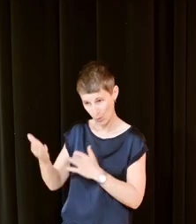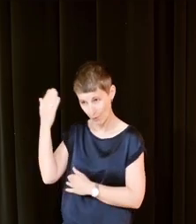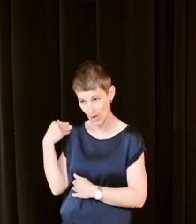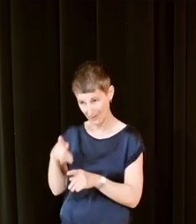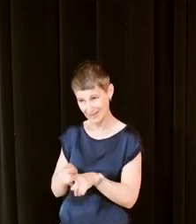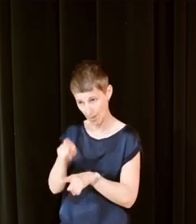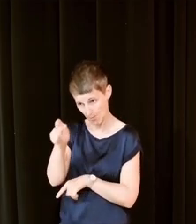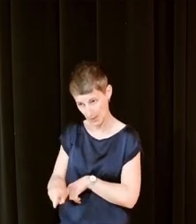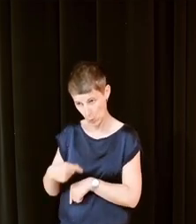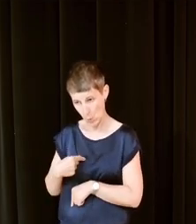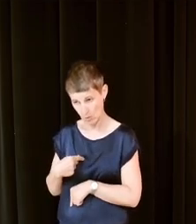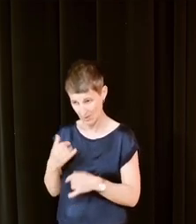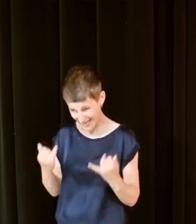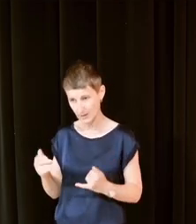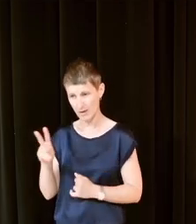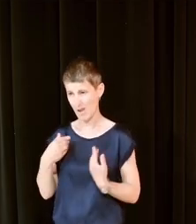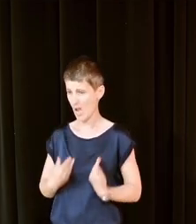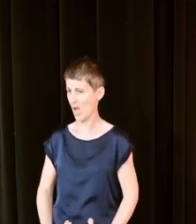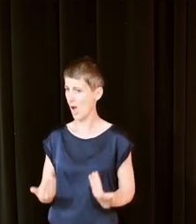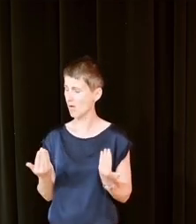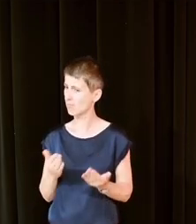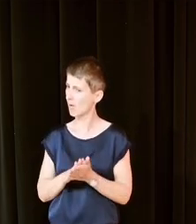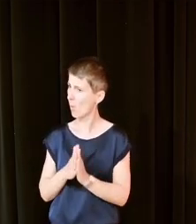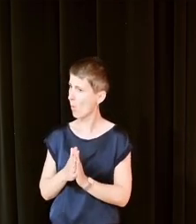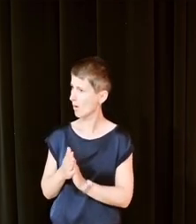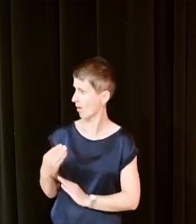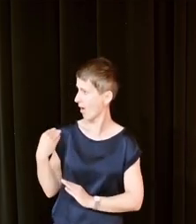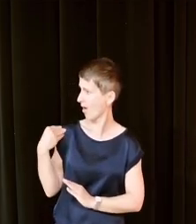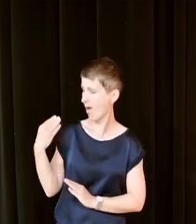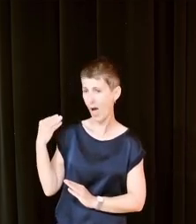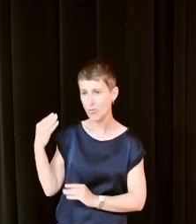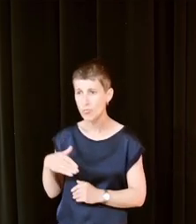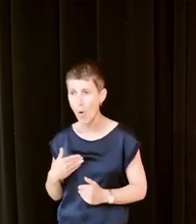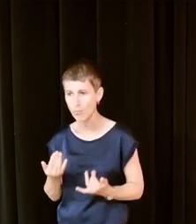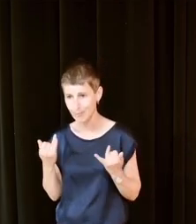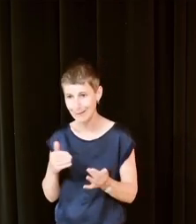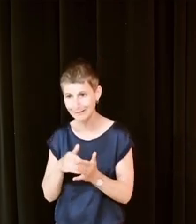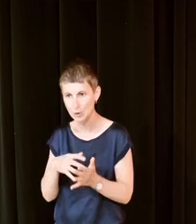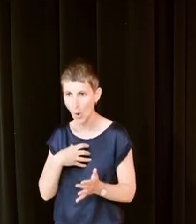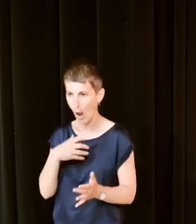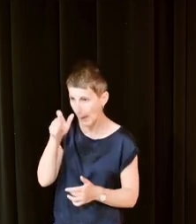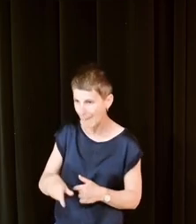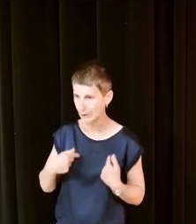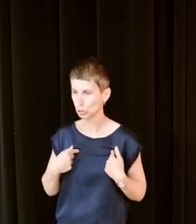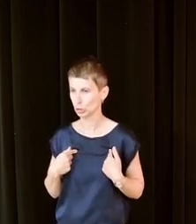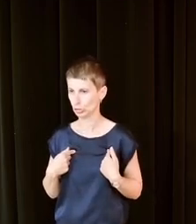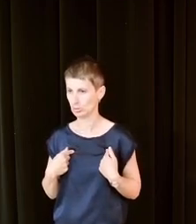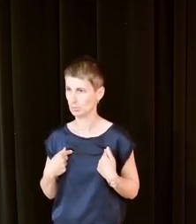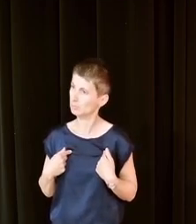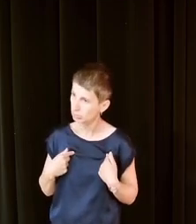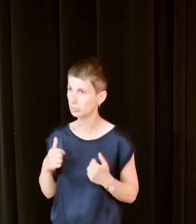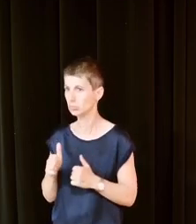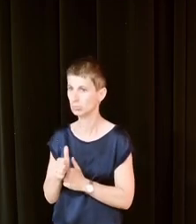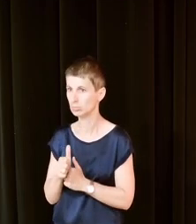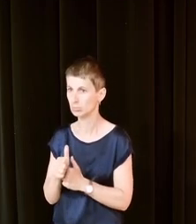die man kennt? Oder als was werde ich denn überhaupt angesprochen? Bin ich nur noch der kranke Mensch, der ein Symptom hat und letztlich begleitet werden will?